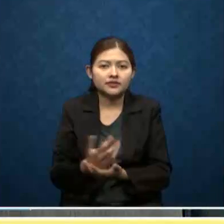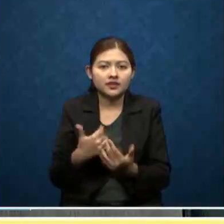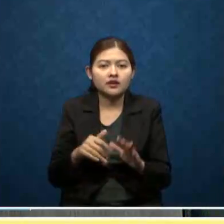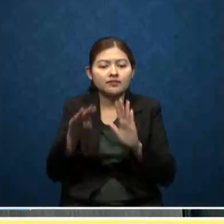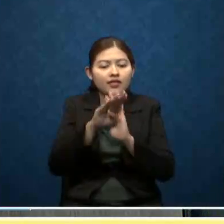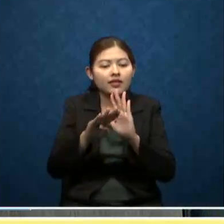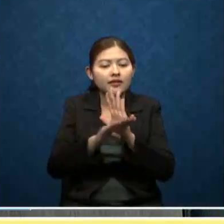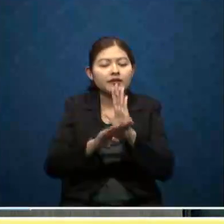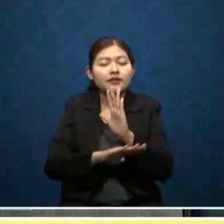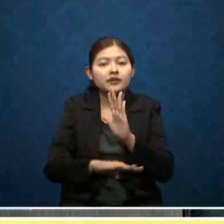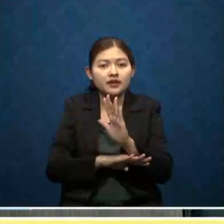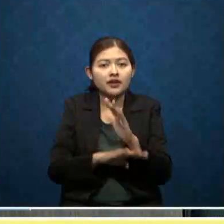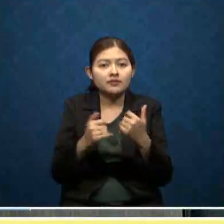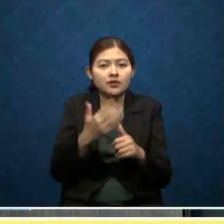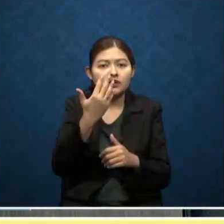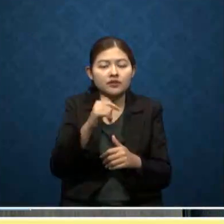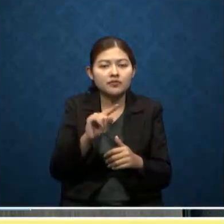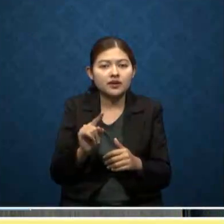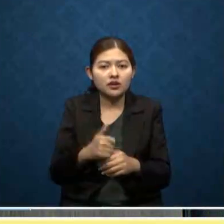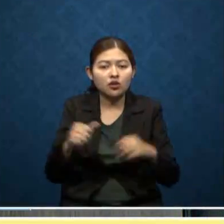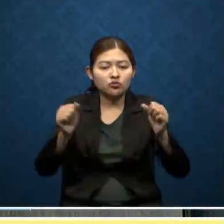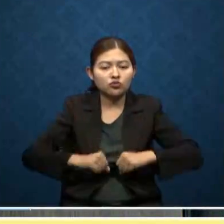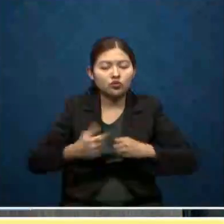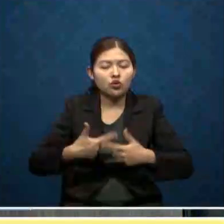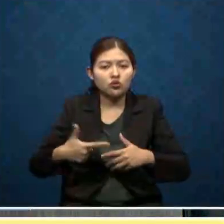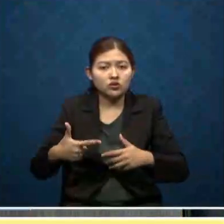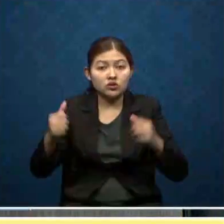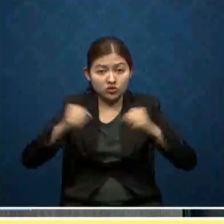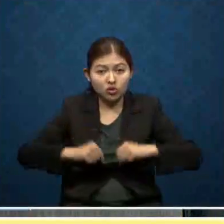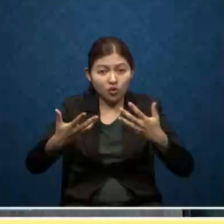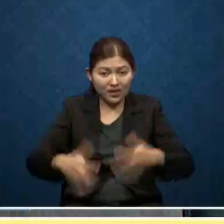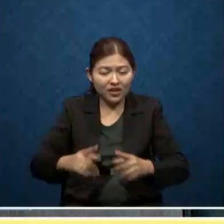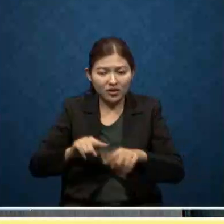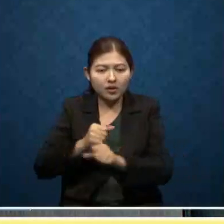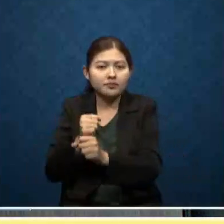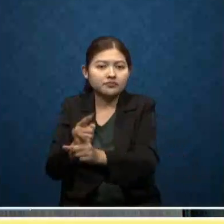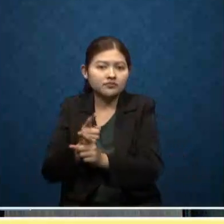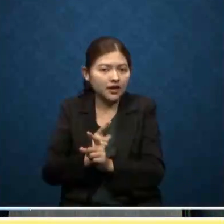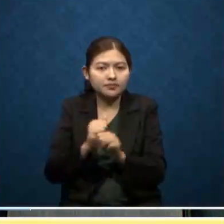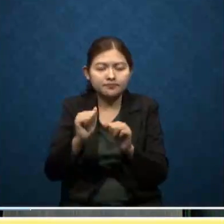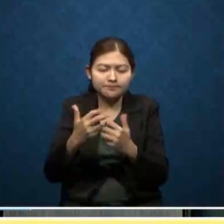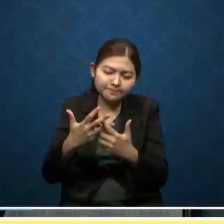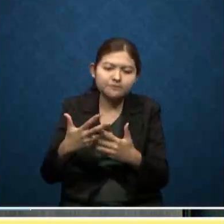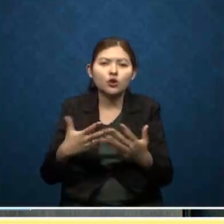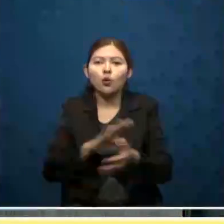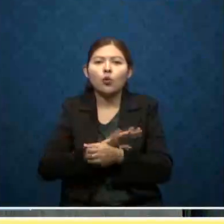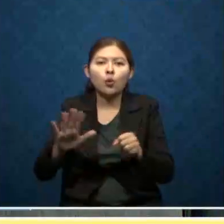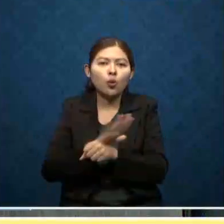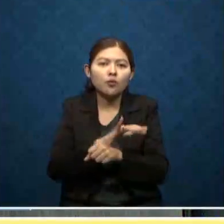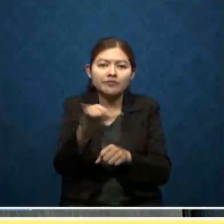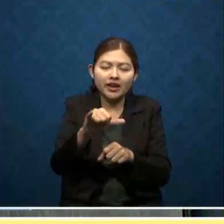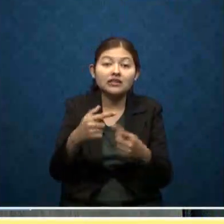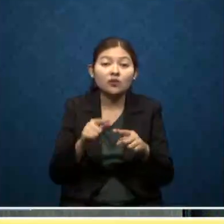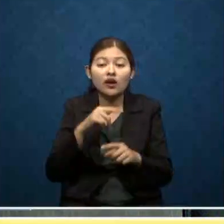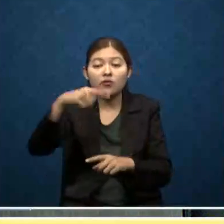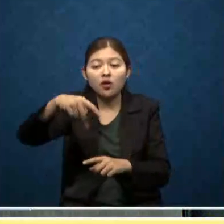เป็นการคืบหน้าเฉพาะเรื่องเนื่องจากไม่ตอบสนองต่อข้อตกลงที่ได้ทำไว้ในการกำหนดแผนนะครับแม้แต่กำหนดเป็นพรบนะครับ